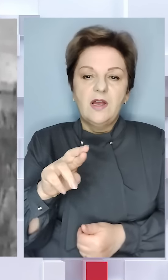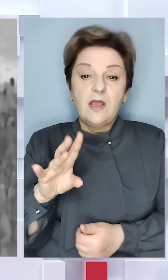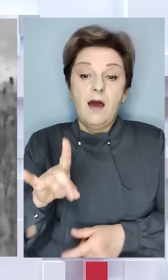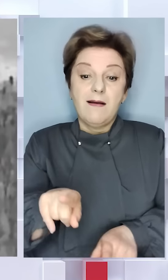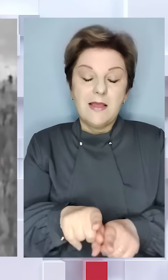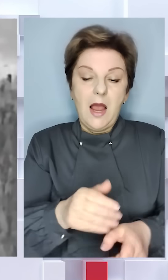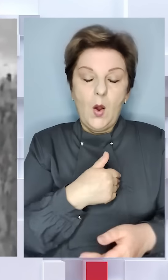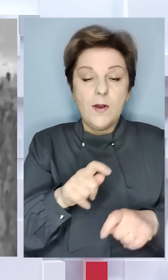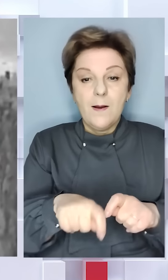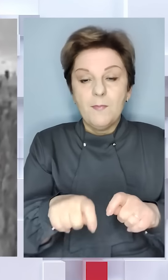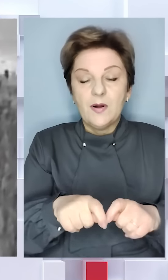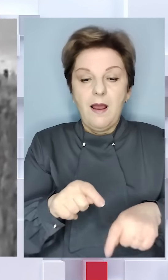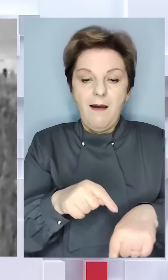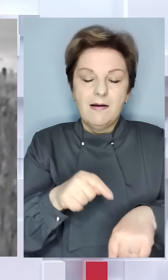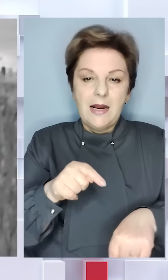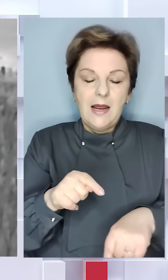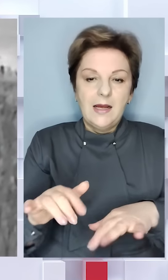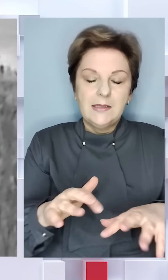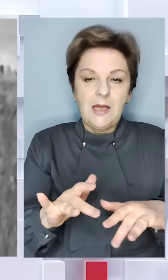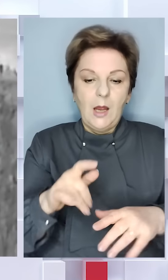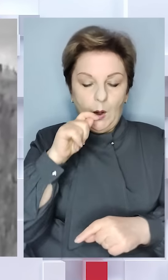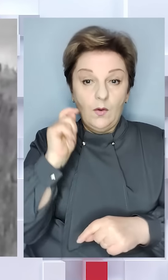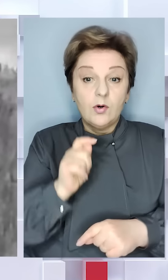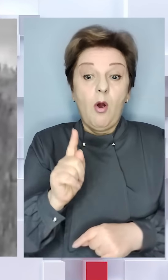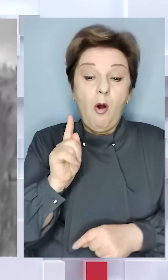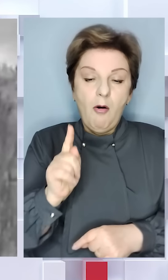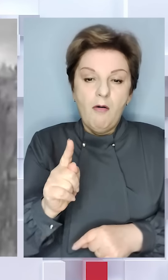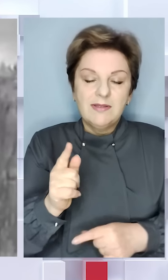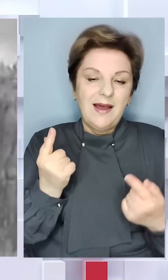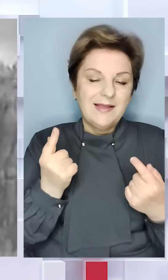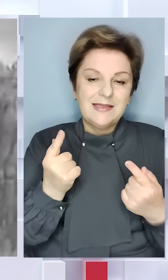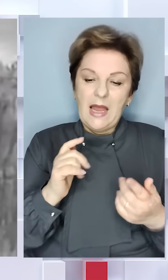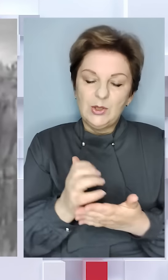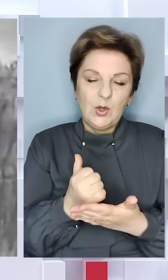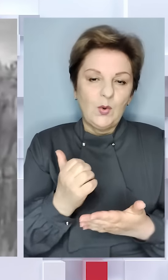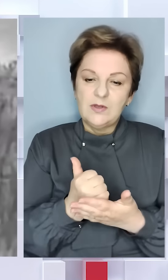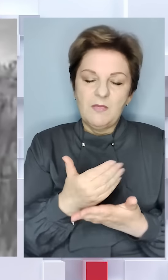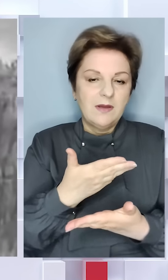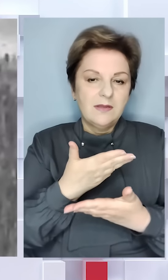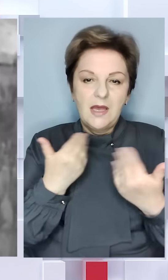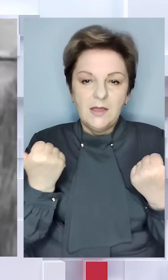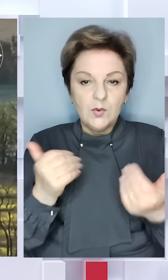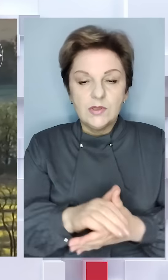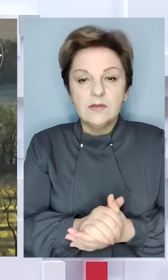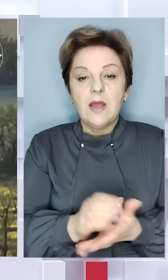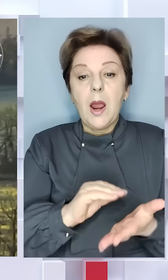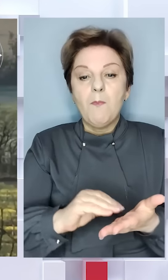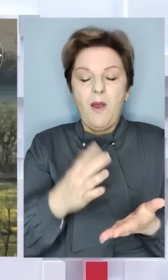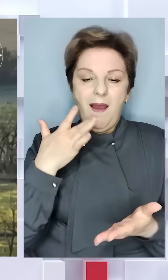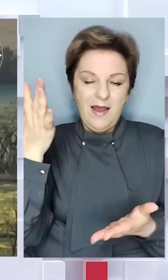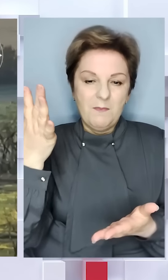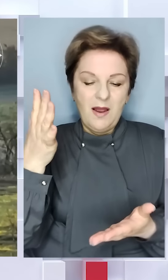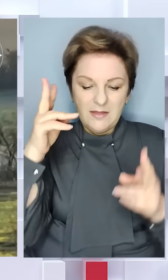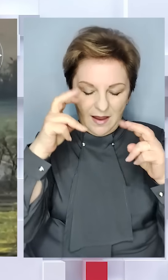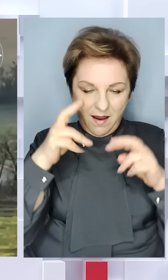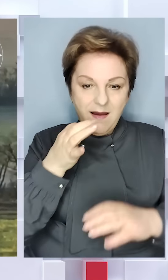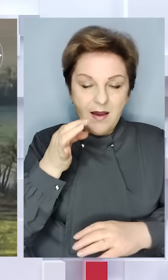чином хотіли перевірити реакцію України, однак значних успіхів при цьому не досягли, пишуть американські